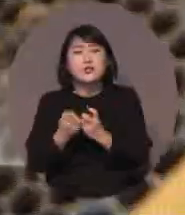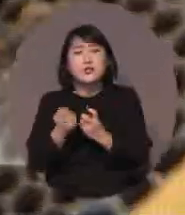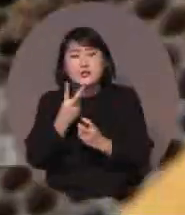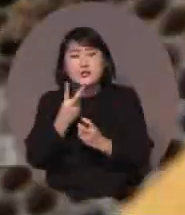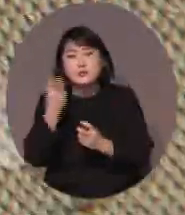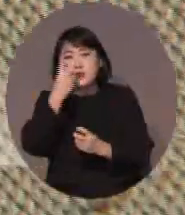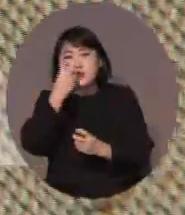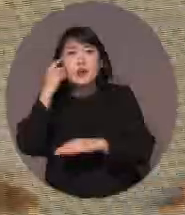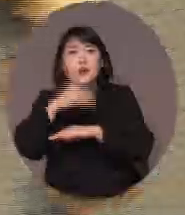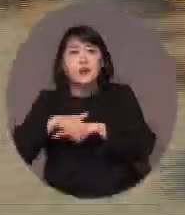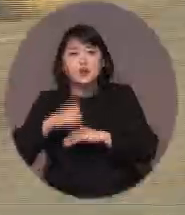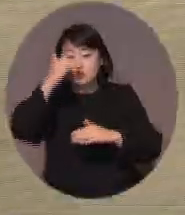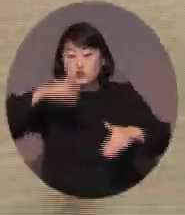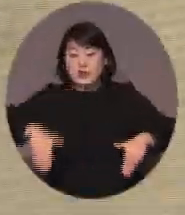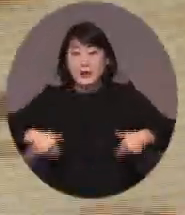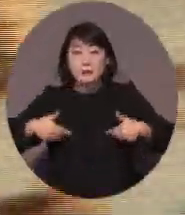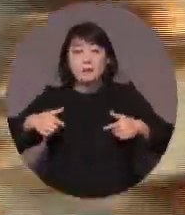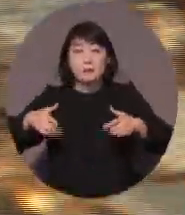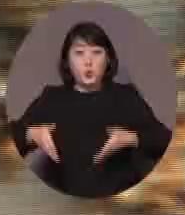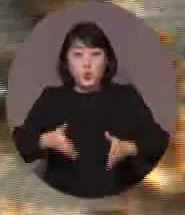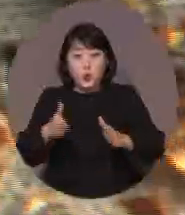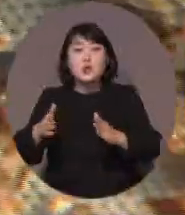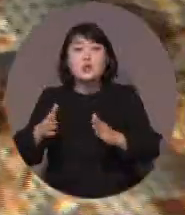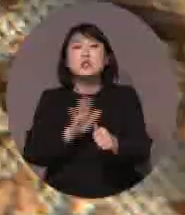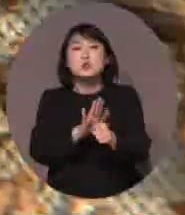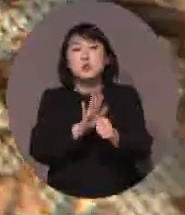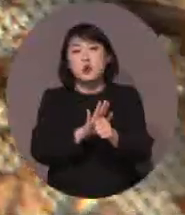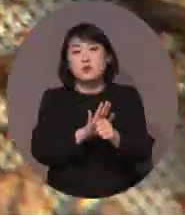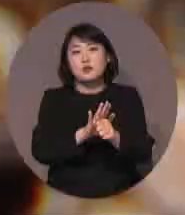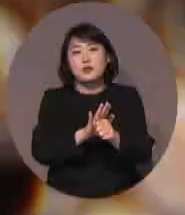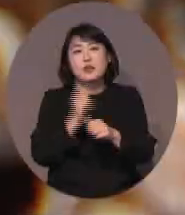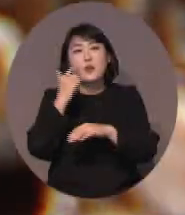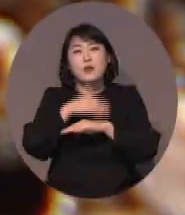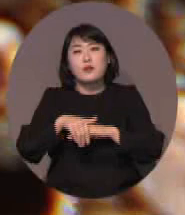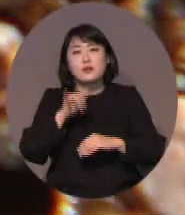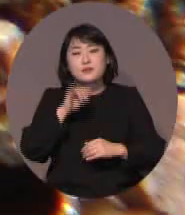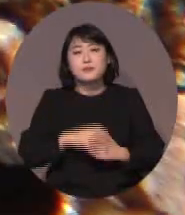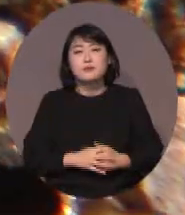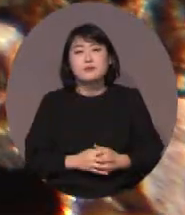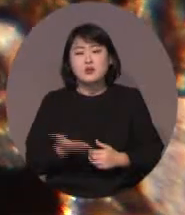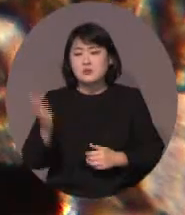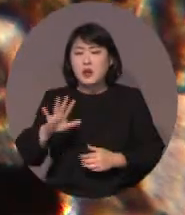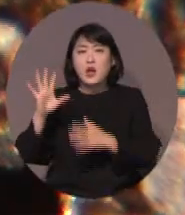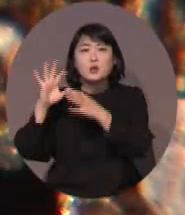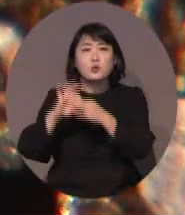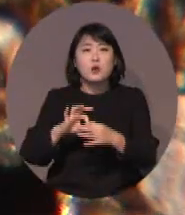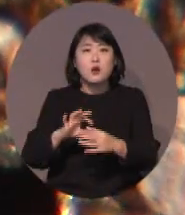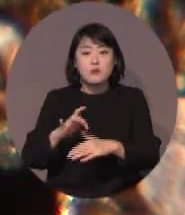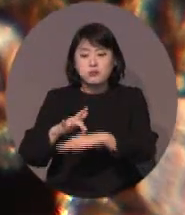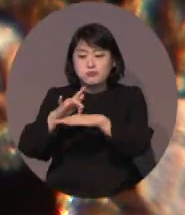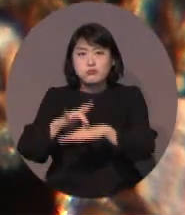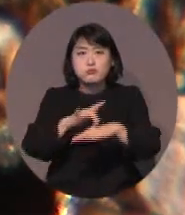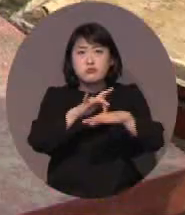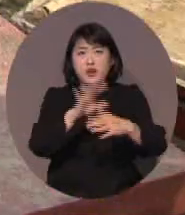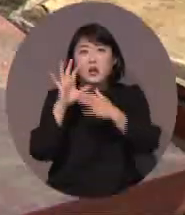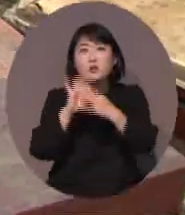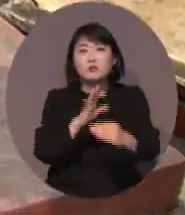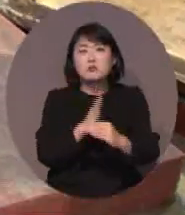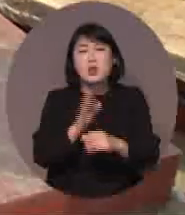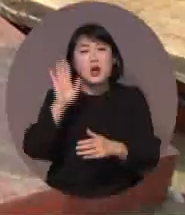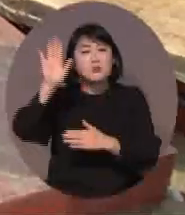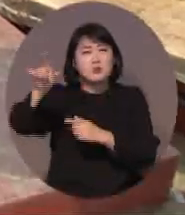계획이며 충남도도 지원책 마련에 나섰습니다 하지만 꿀벌 실종사태가 갈수록 심각해지면서